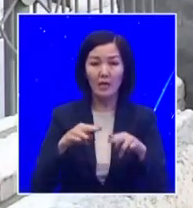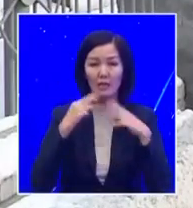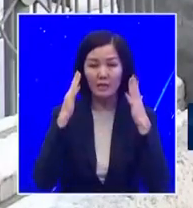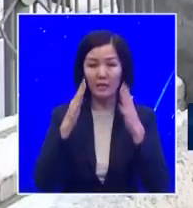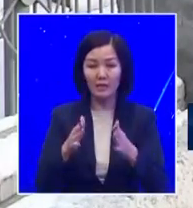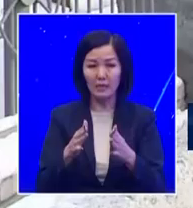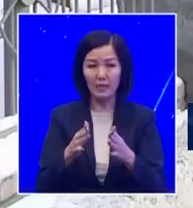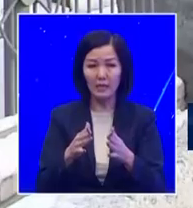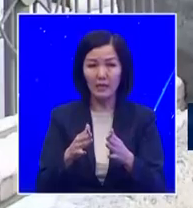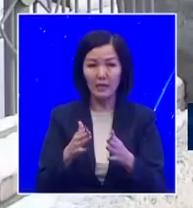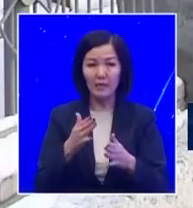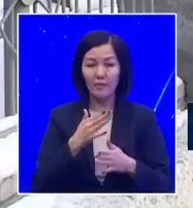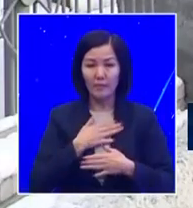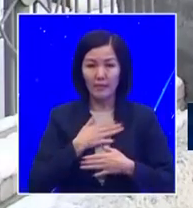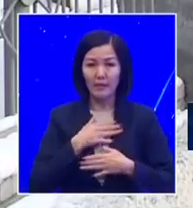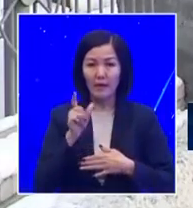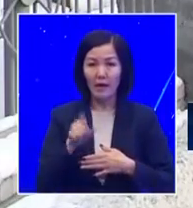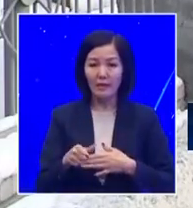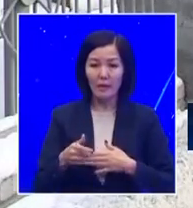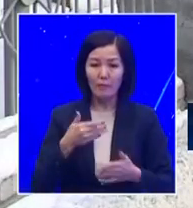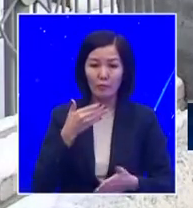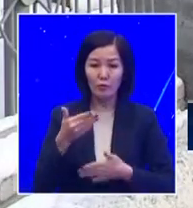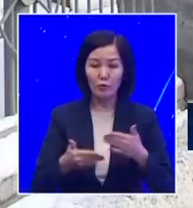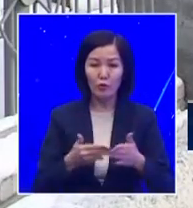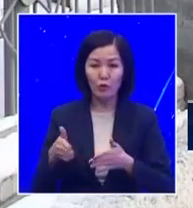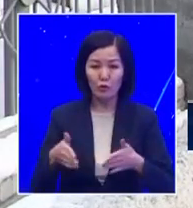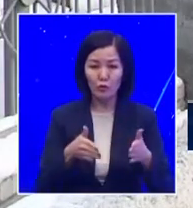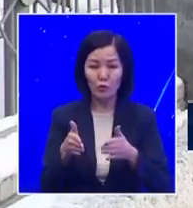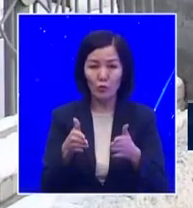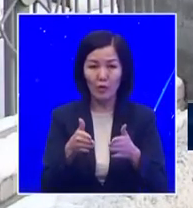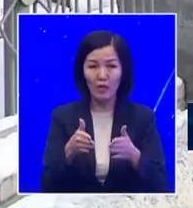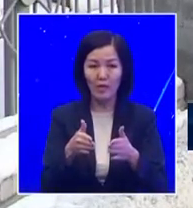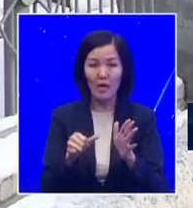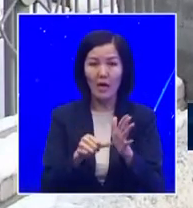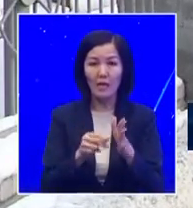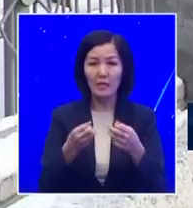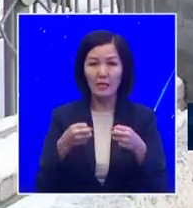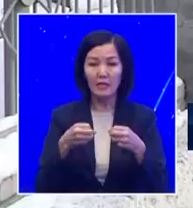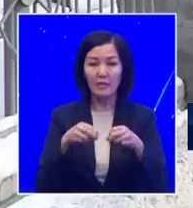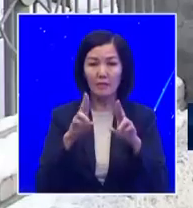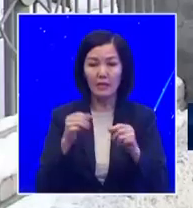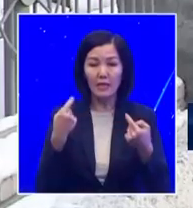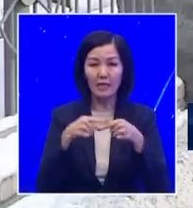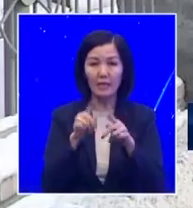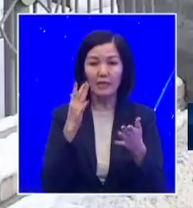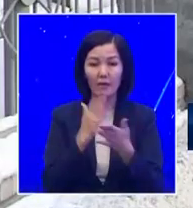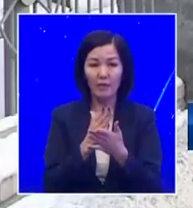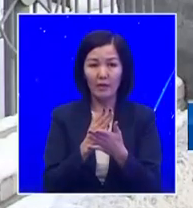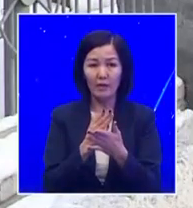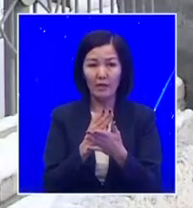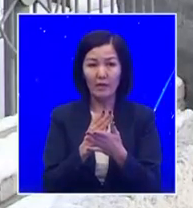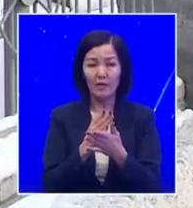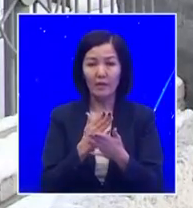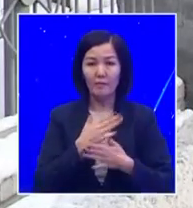ана біздің пешеходный тротуар дейді, соны 6 спецтехникамыз бар. Енді, конечно,